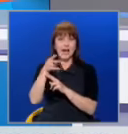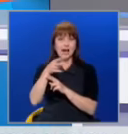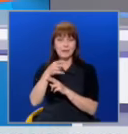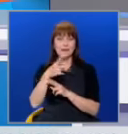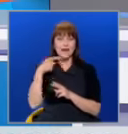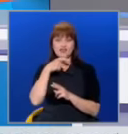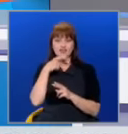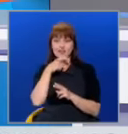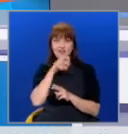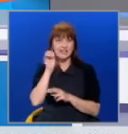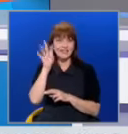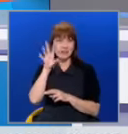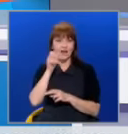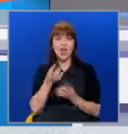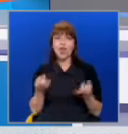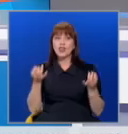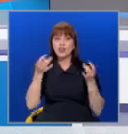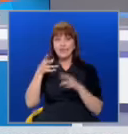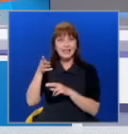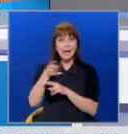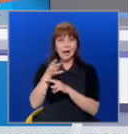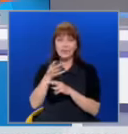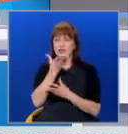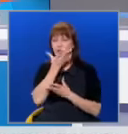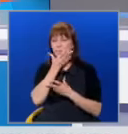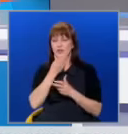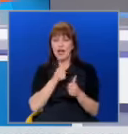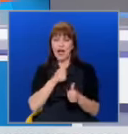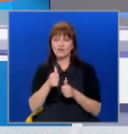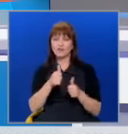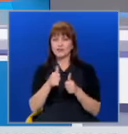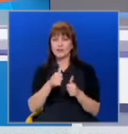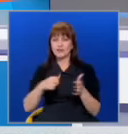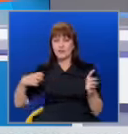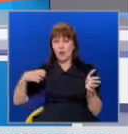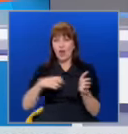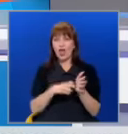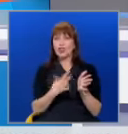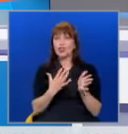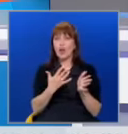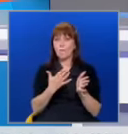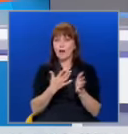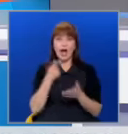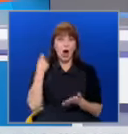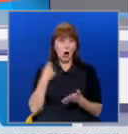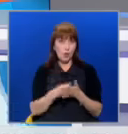червен светофар. Новите камери ще разпознават автоматично регистрационните табели на колите. Глобата за преминаване на червен светофар е